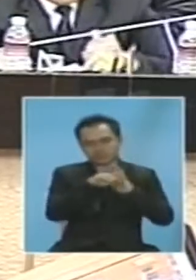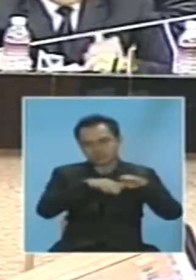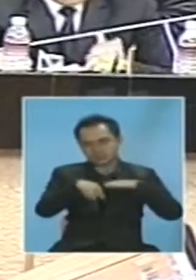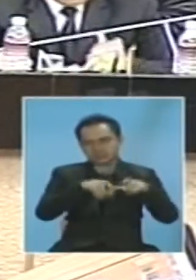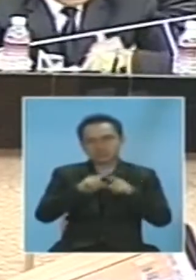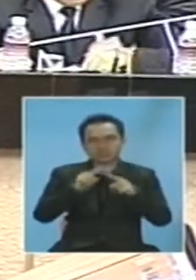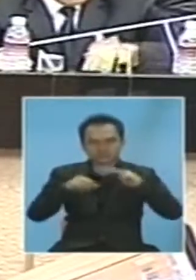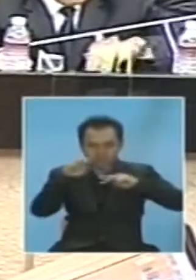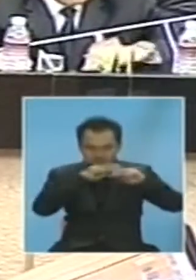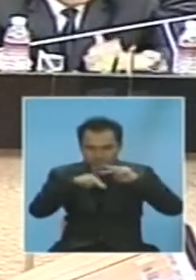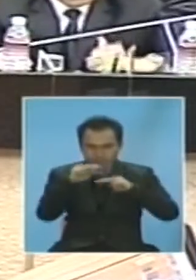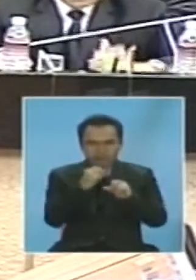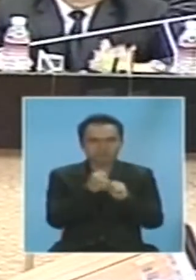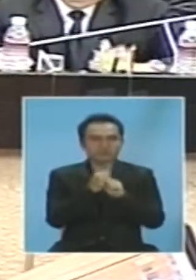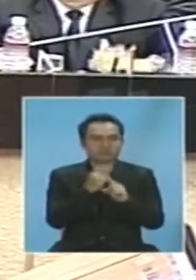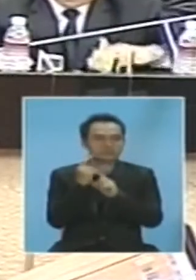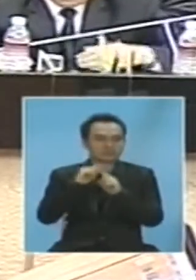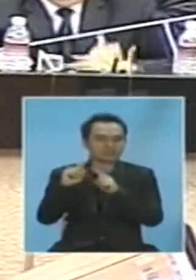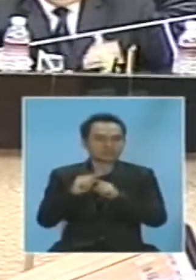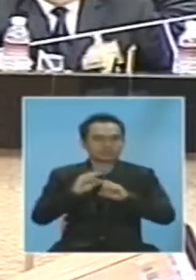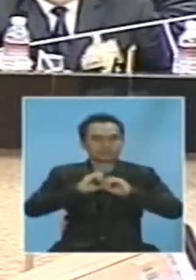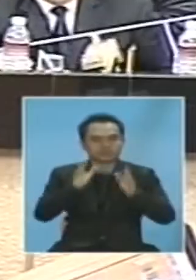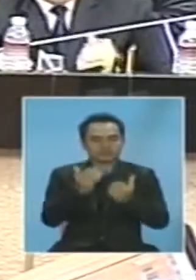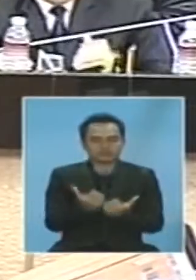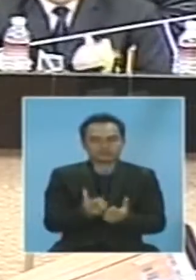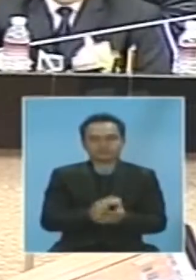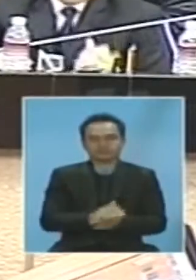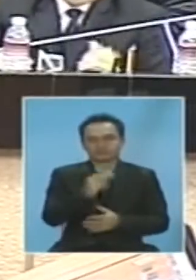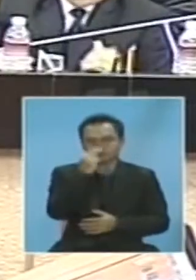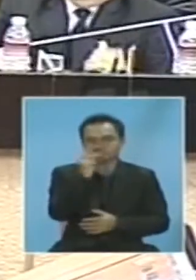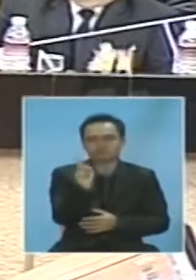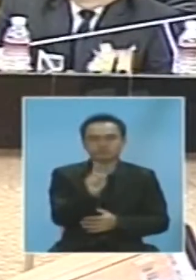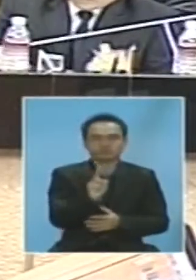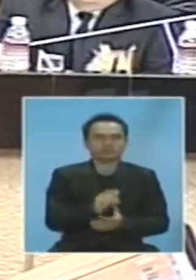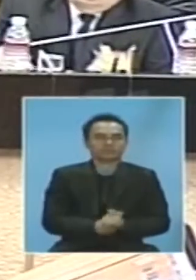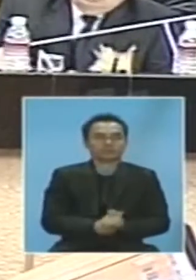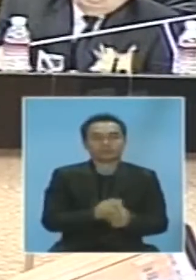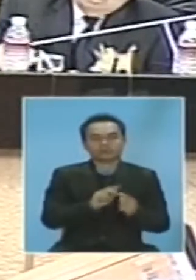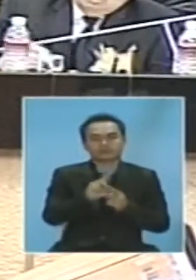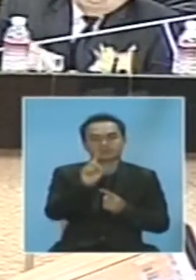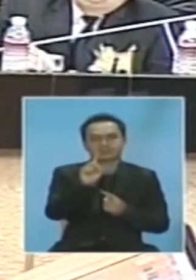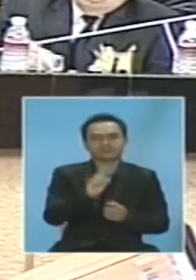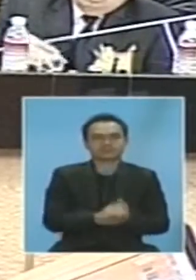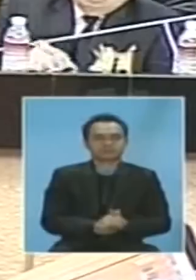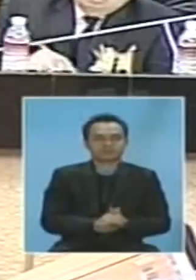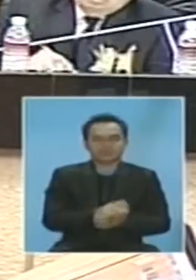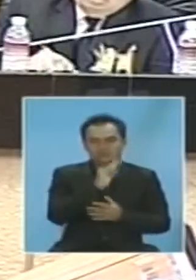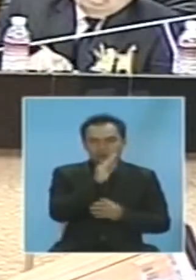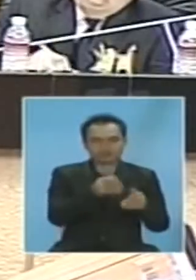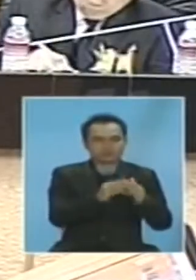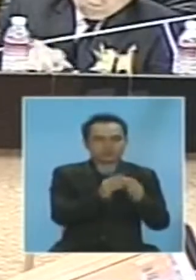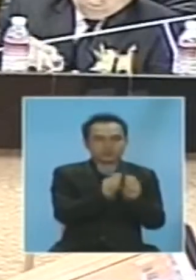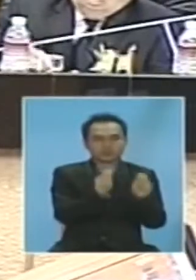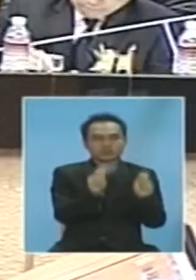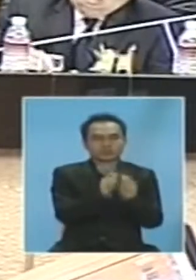ที่เป็นกลไกในการดำเนินงานที่ชัดเจนกล่าวคือประการแรกมีการตั้งคณะอนุกรร